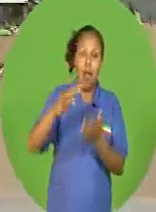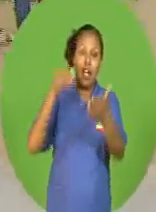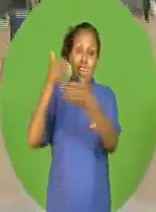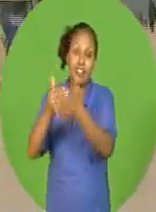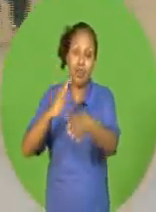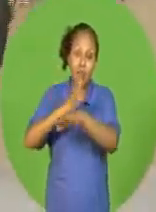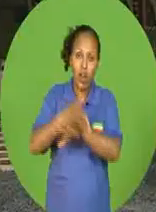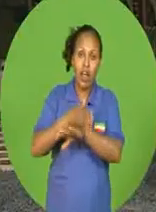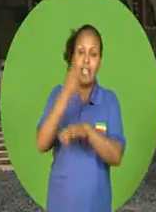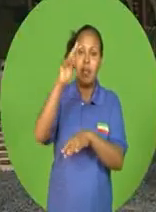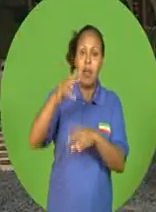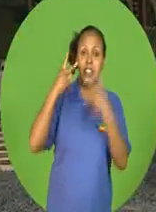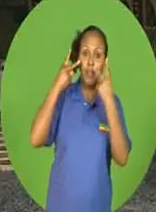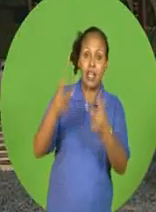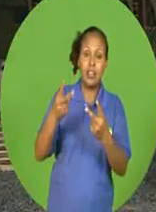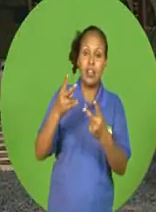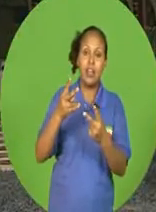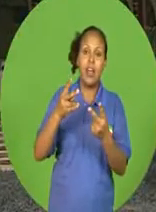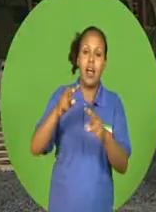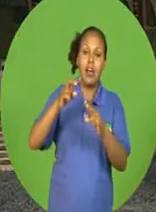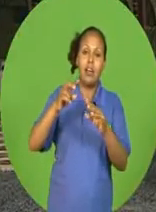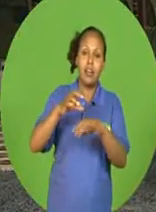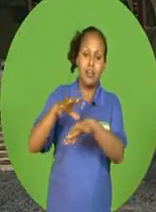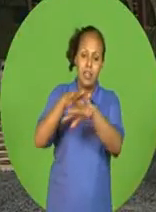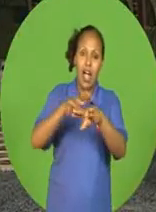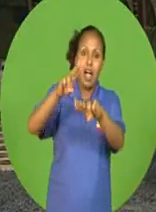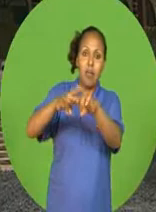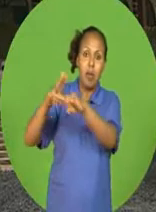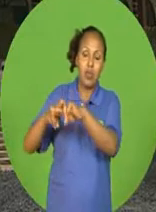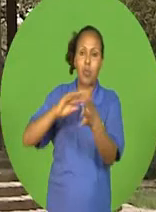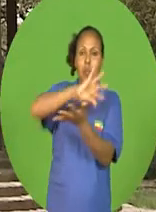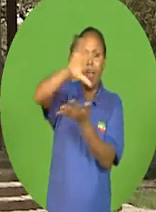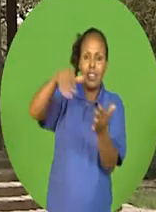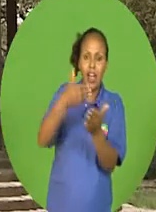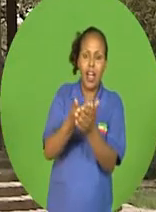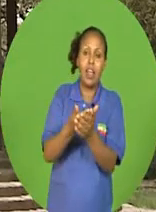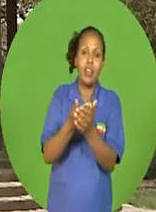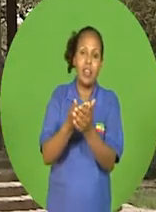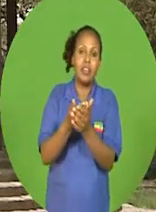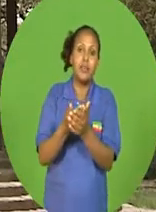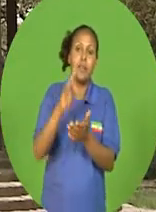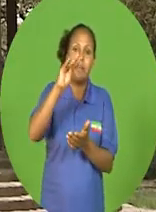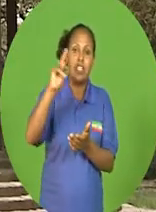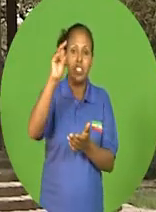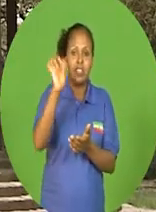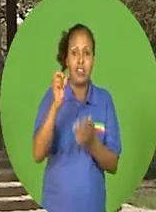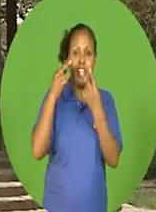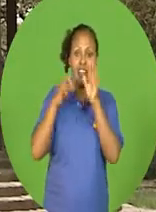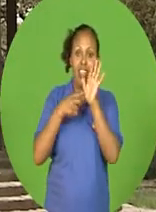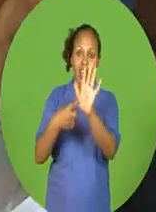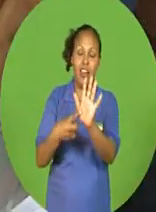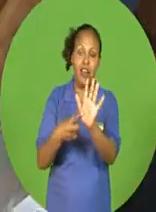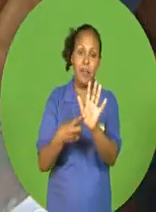ዲማ ከደረሰ በኋላ ዲማን ሲመለከት መልካ አምድራዊ አቀማመጧን በአጠቃላይ መቼቱን ያሳያል።